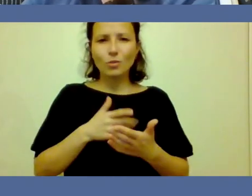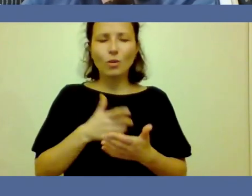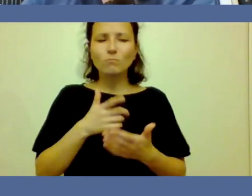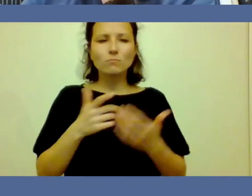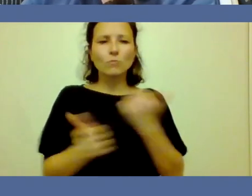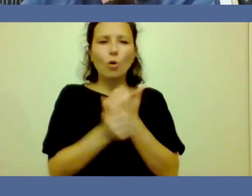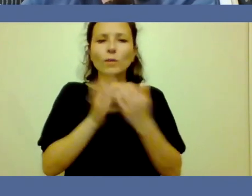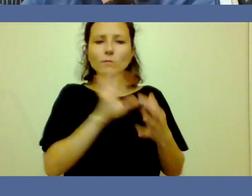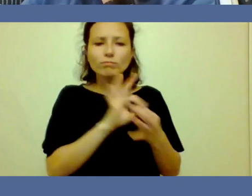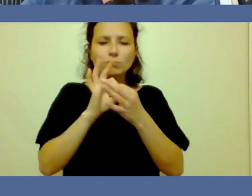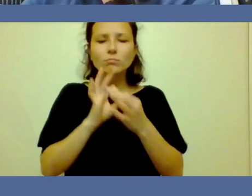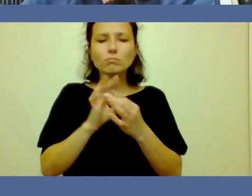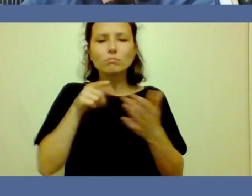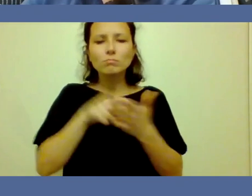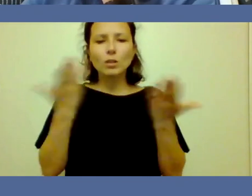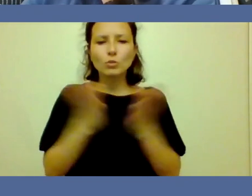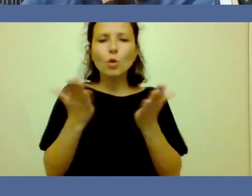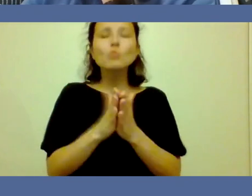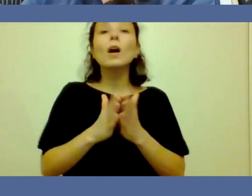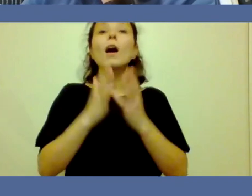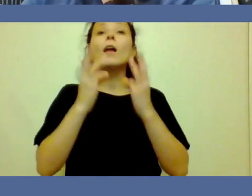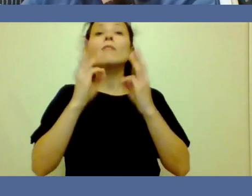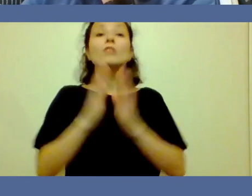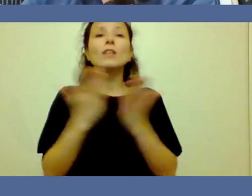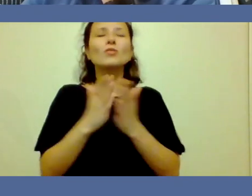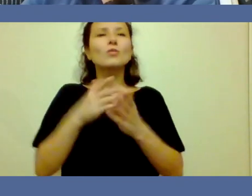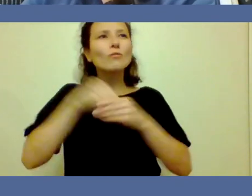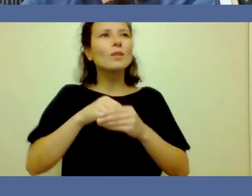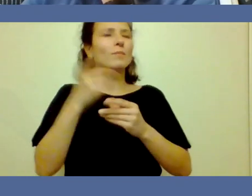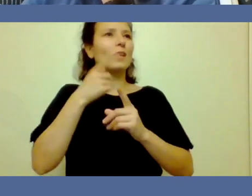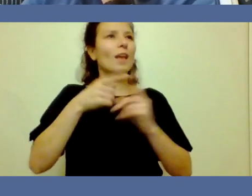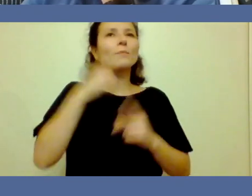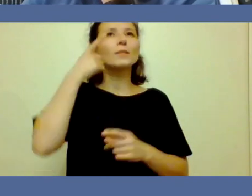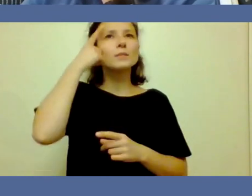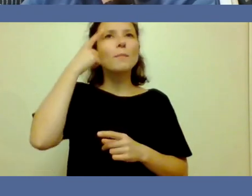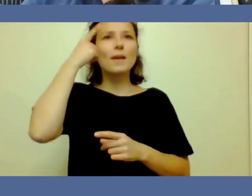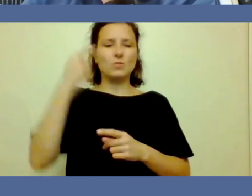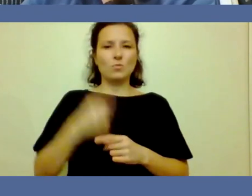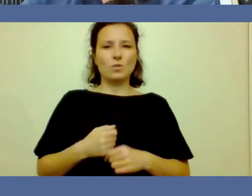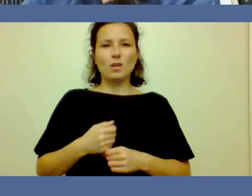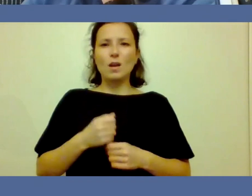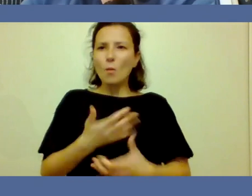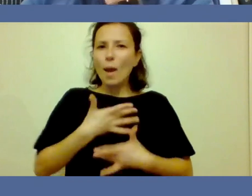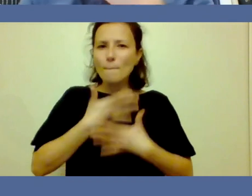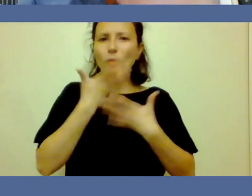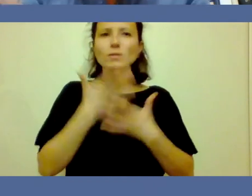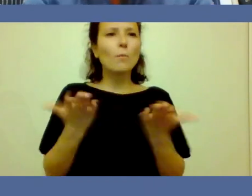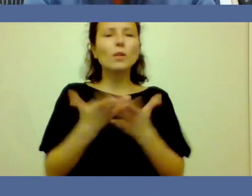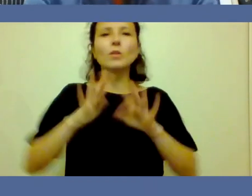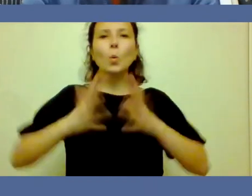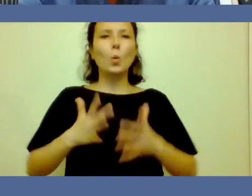książki. To, co jest najważniejsze dla książki, to są elementy zmysłowe. Bo znowu mówimy o emocjach. Literatura to